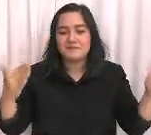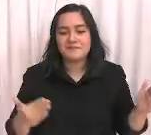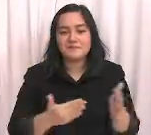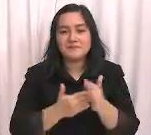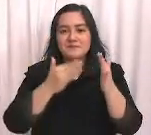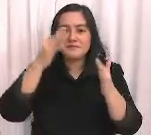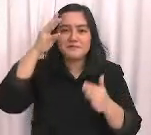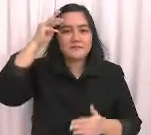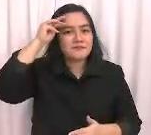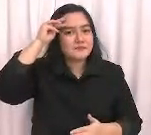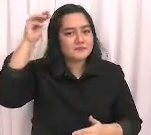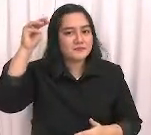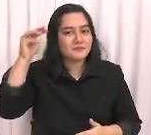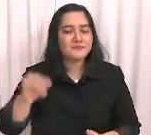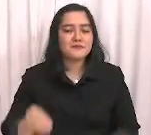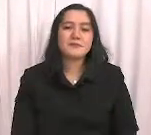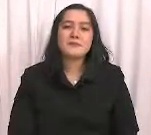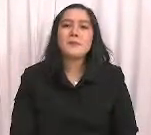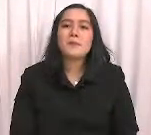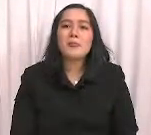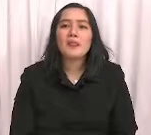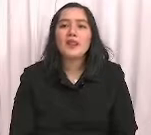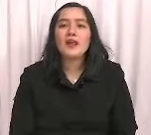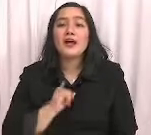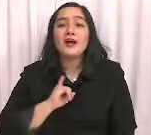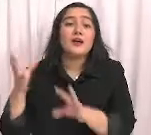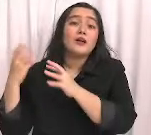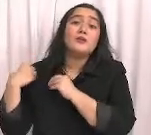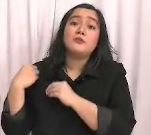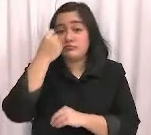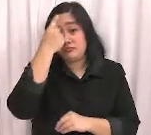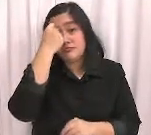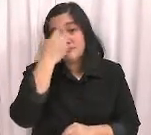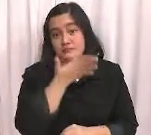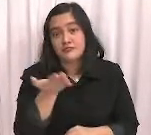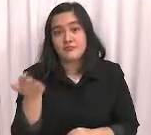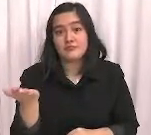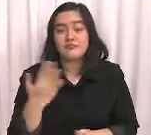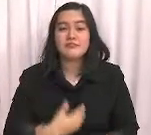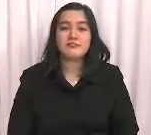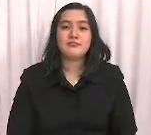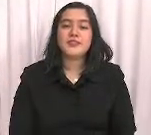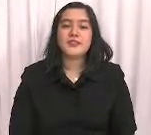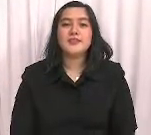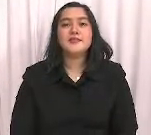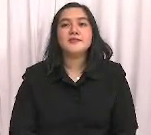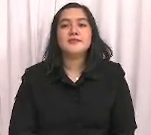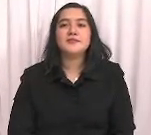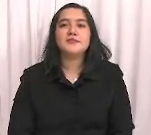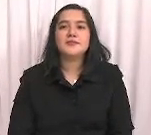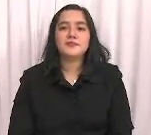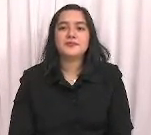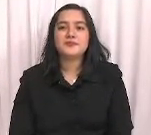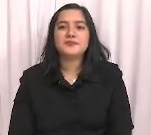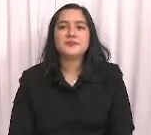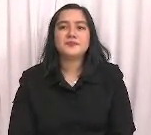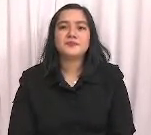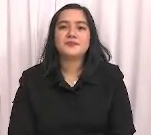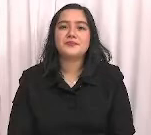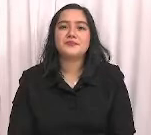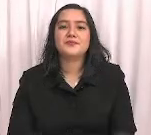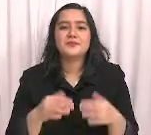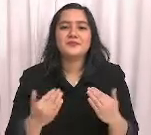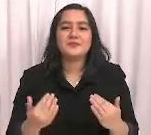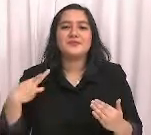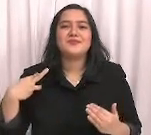gumawa ng tama. Alright. So I hope this is clear, mga kapatid. Amen? Amen. Alright. At ngayon, mamamaalam na